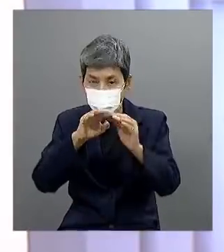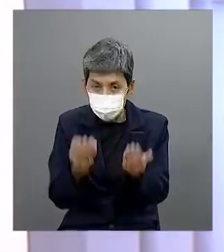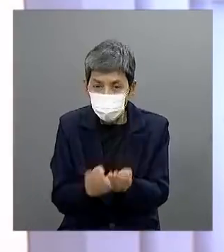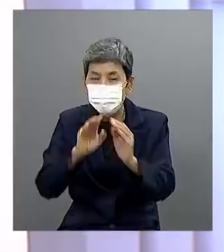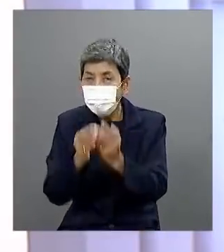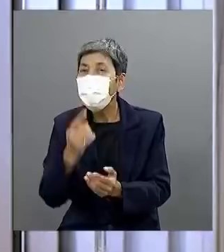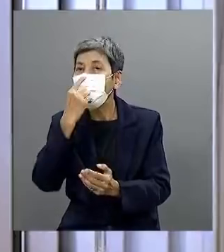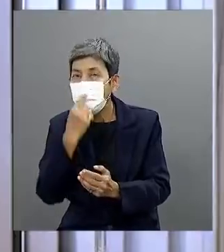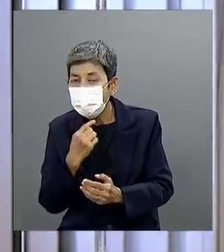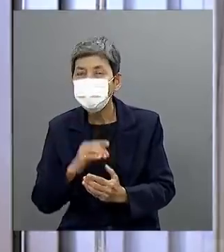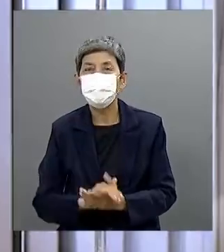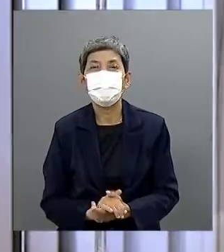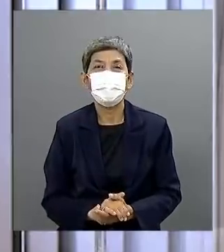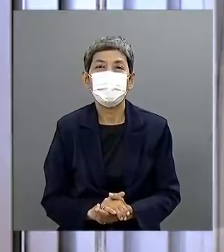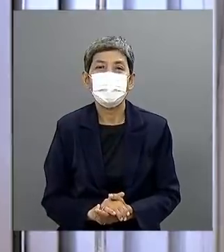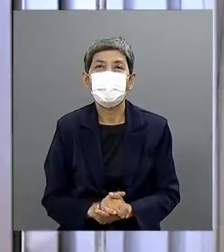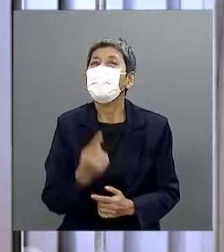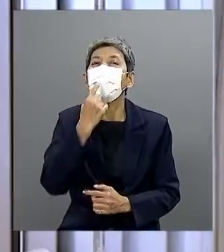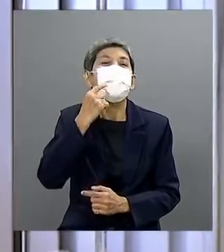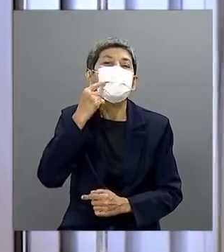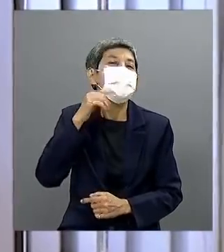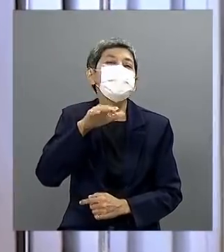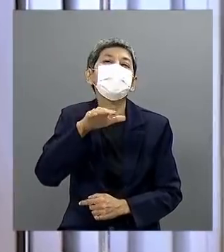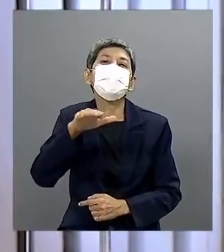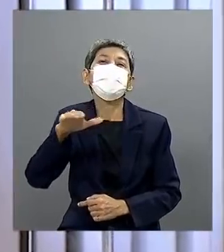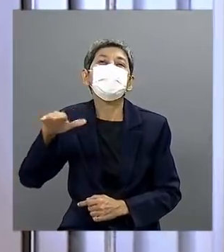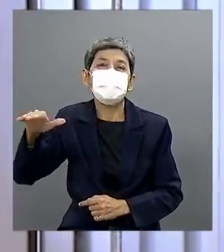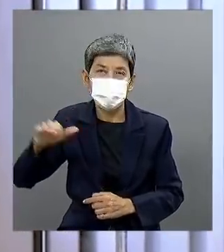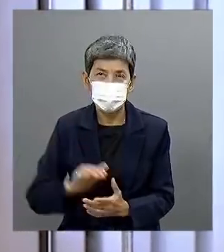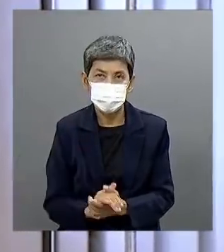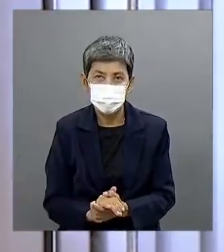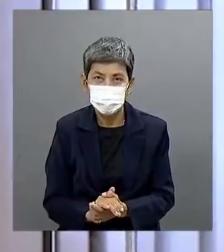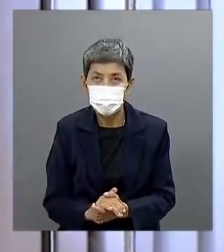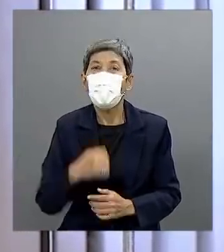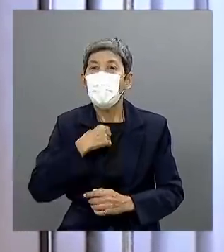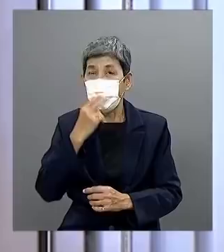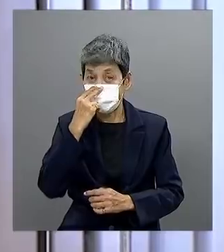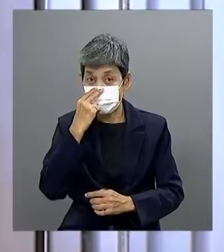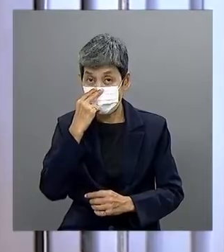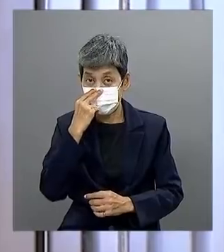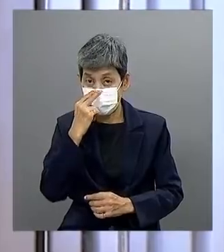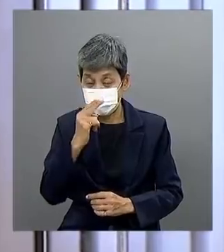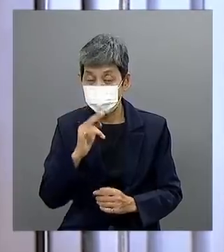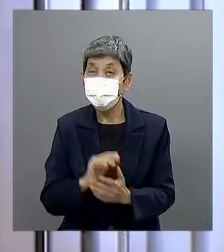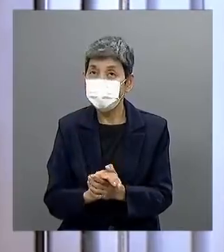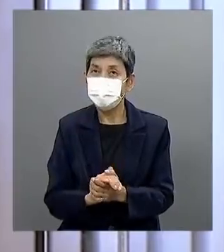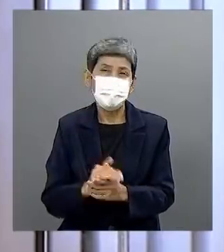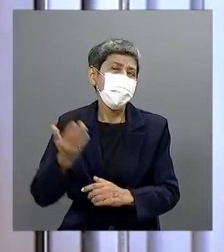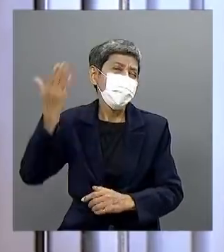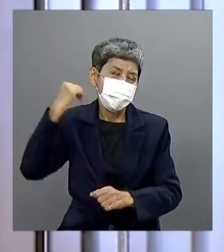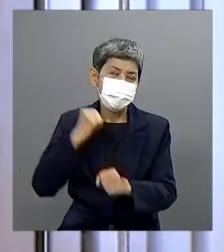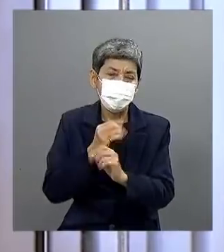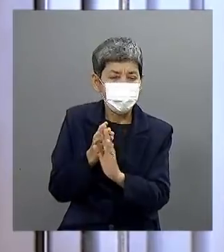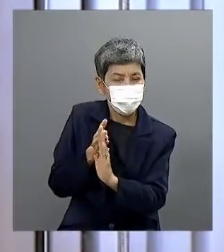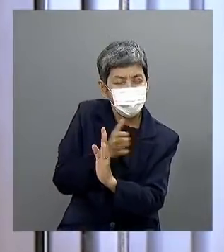แตงโม เห็นป่ะคุณก็ดูผิดปกติกันพาคุณผู้ชมไปท่องเขาเรียกว่าย้อนไทม์แมชชีนครับวันนี้ในอดีต